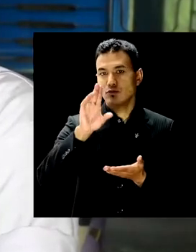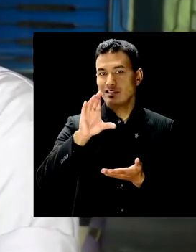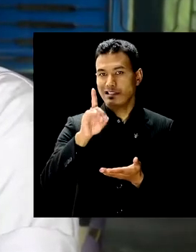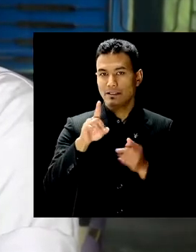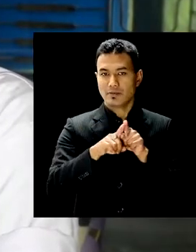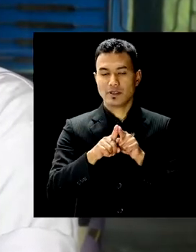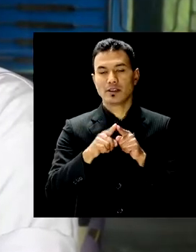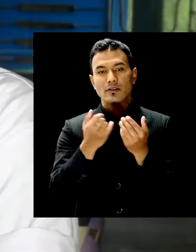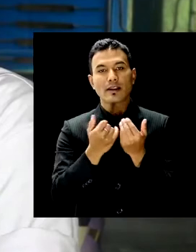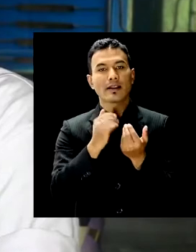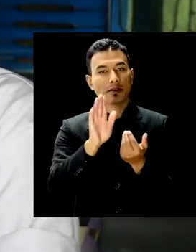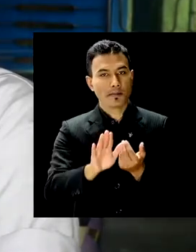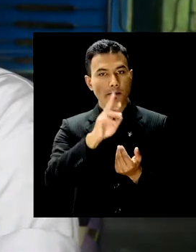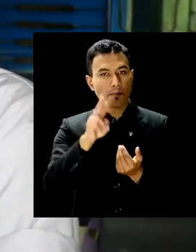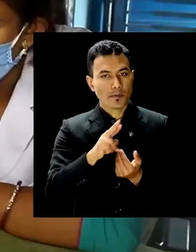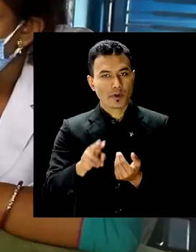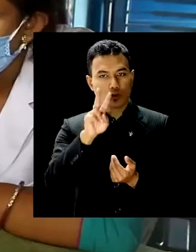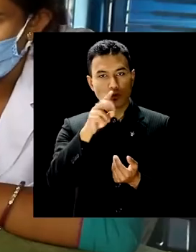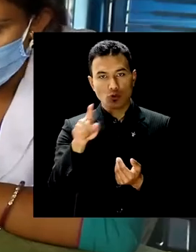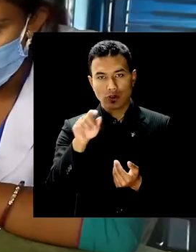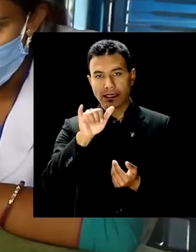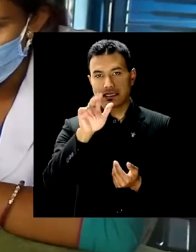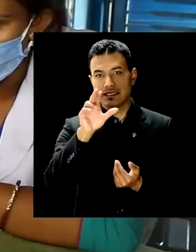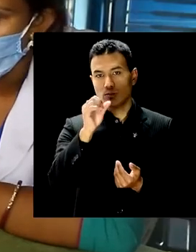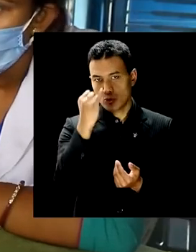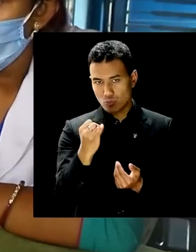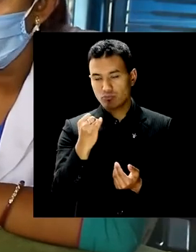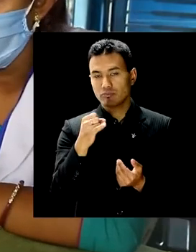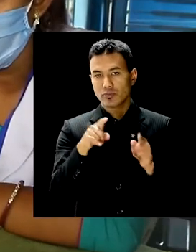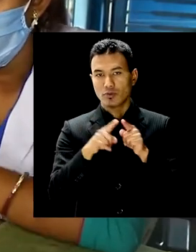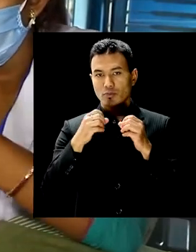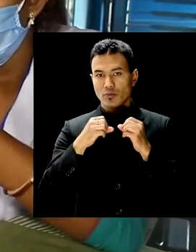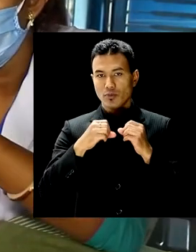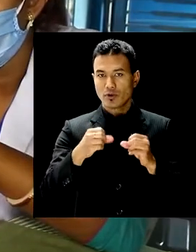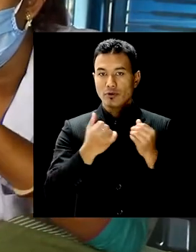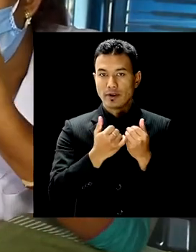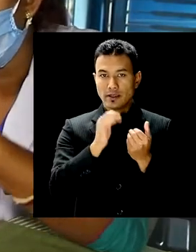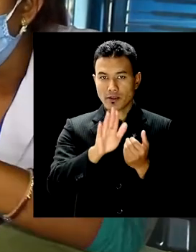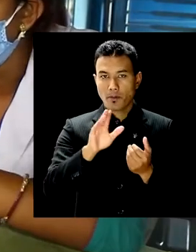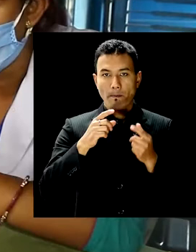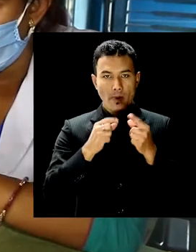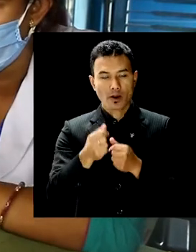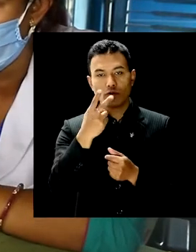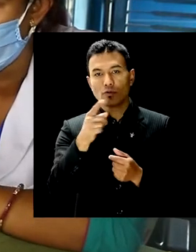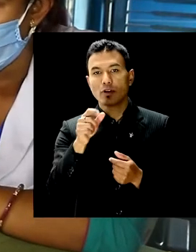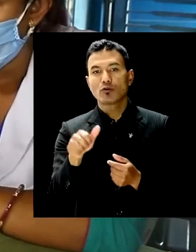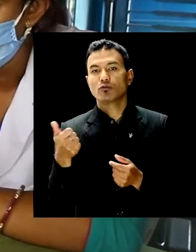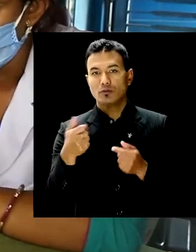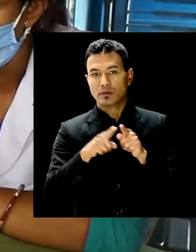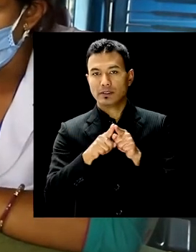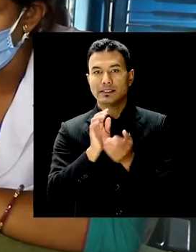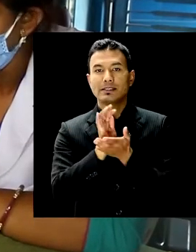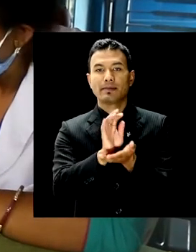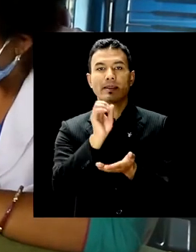छौँ र साथसाथै 2 डिपोको केस गराएछौँ र भर्खरै 2 एमएको केसहरू पनि हामीले चाहिँ सेवा